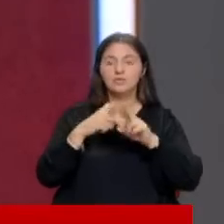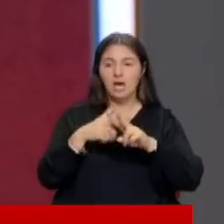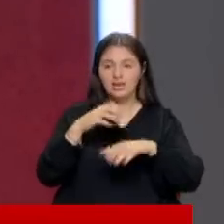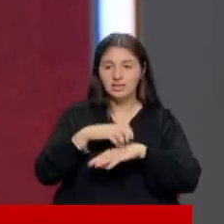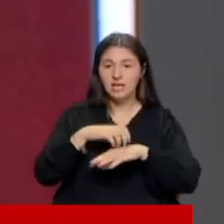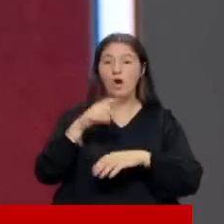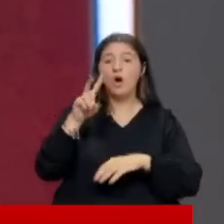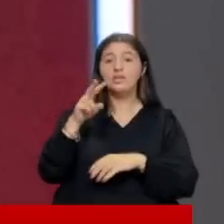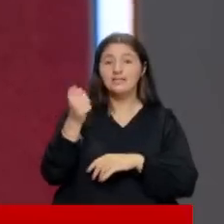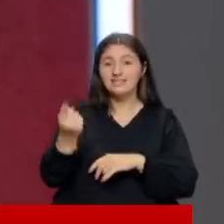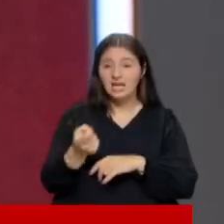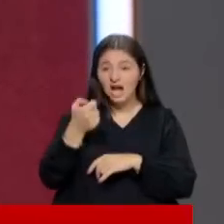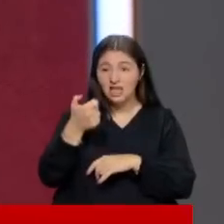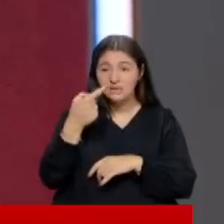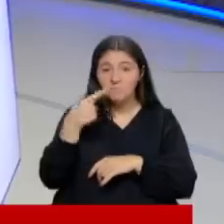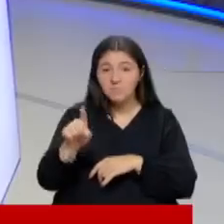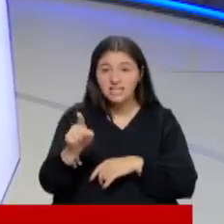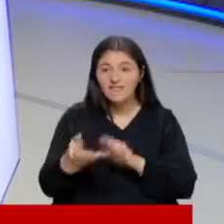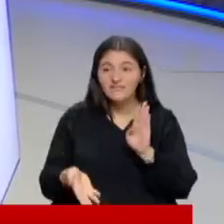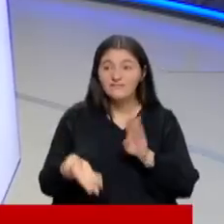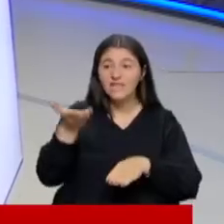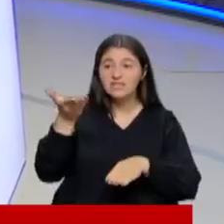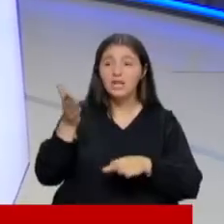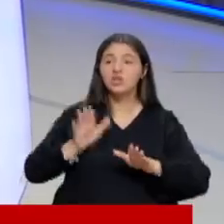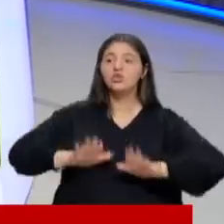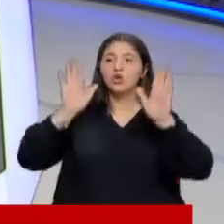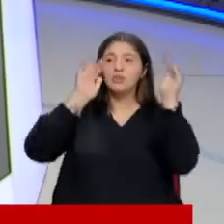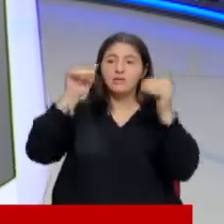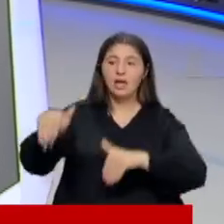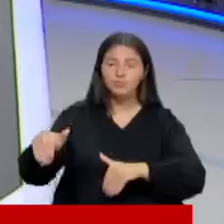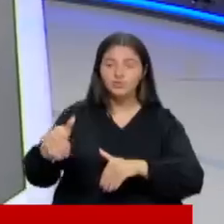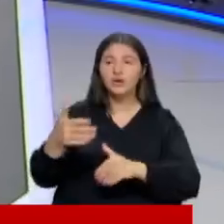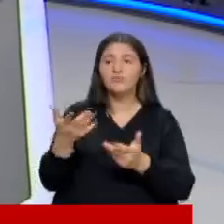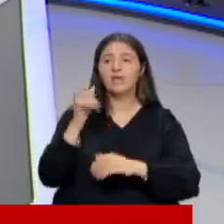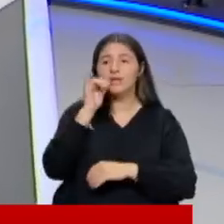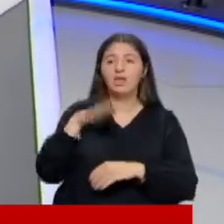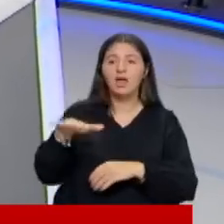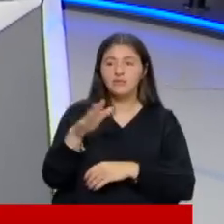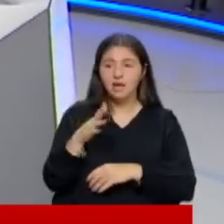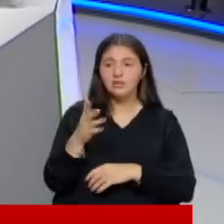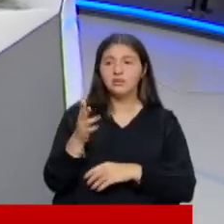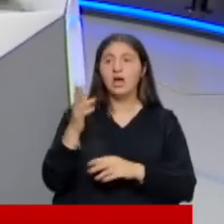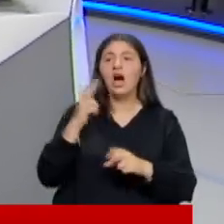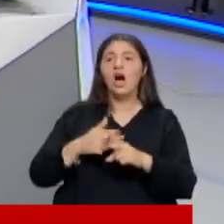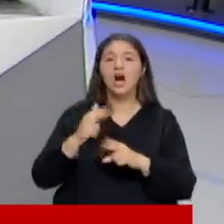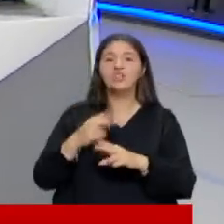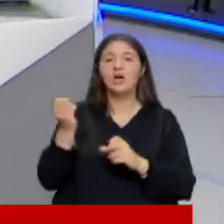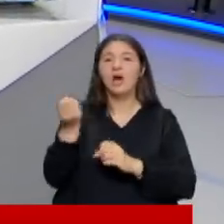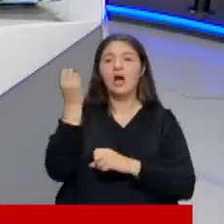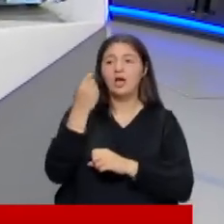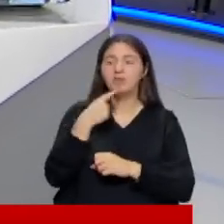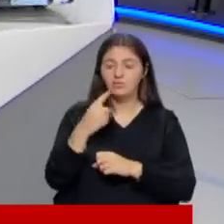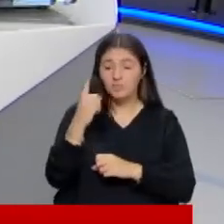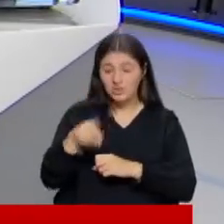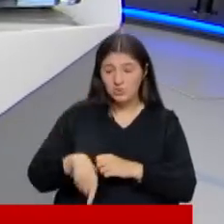saatte o lampedusa adasına 6 binden fazla göçmen geldi ve İtalyanlar acil durum ilan ettiler